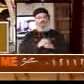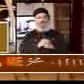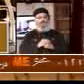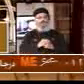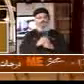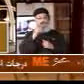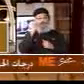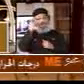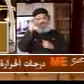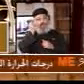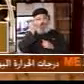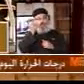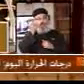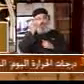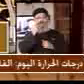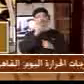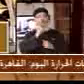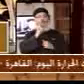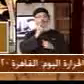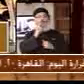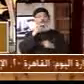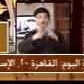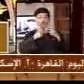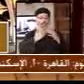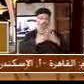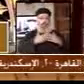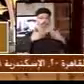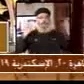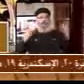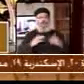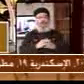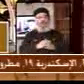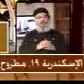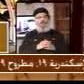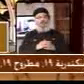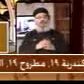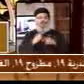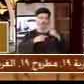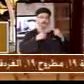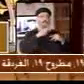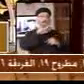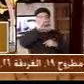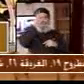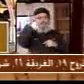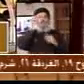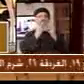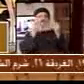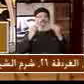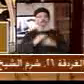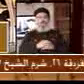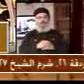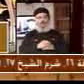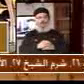ما دي فكرة صغيرة لكن يمكن أن تستثمر. وقيسوا على هذا